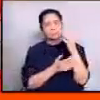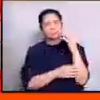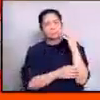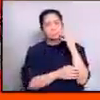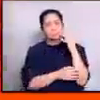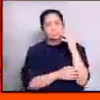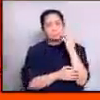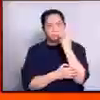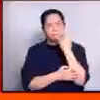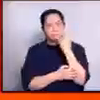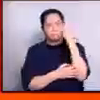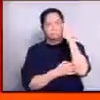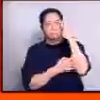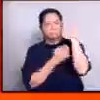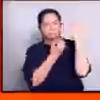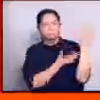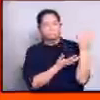pero nalaman ito ni